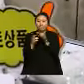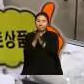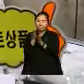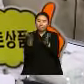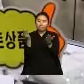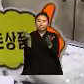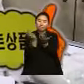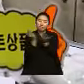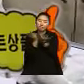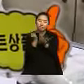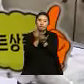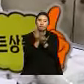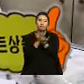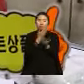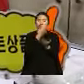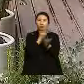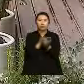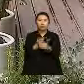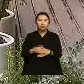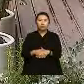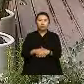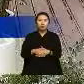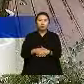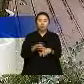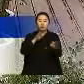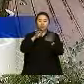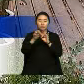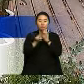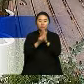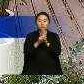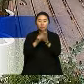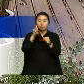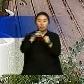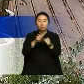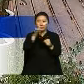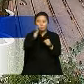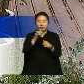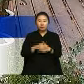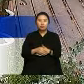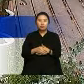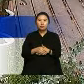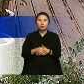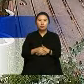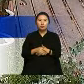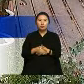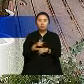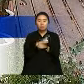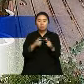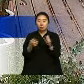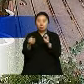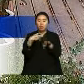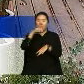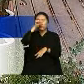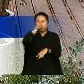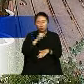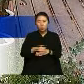발맞춤도 한몫했다는 평가입니다. 저희 시장을 먼저 앉았는데 그 목적이 있었습니다. 반응도 소비자들은 좋죠,